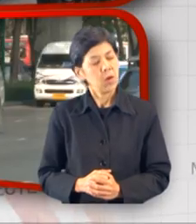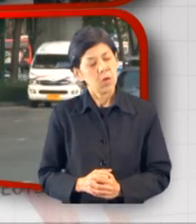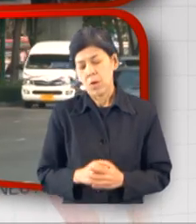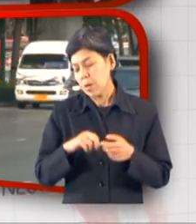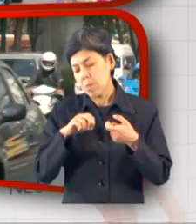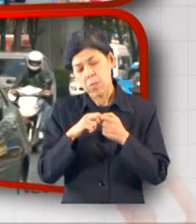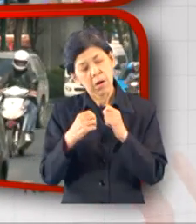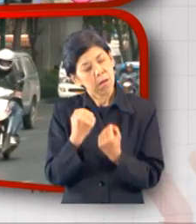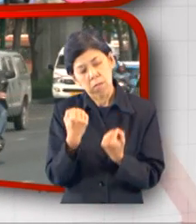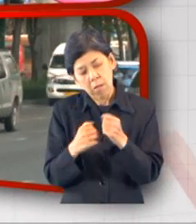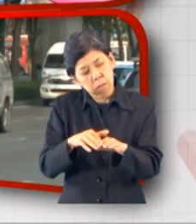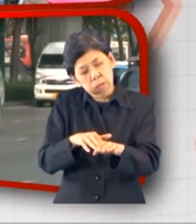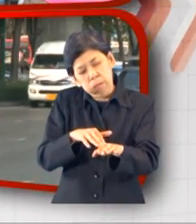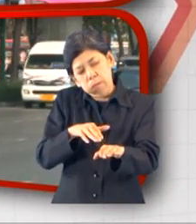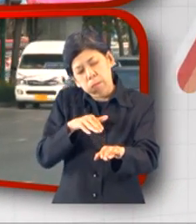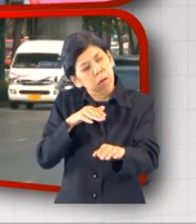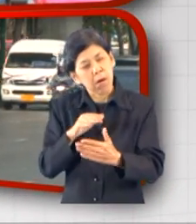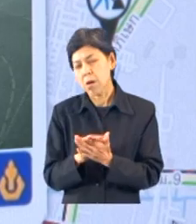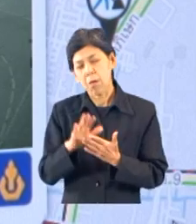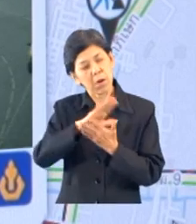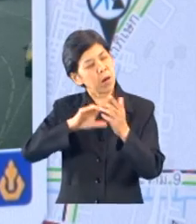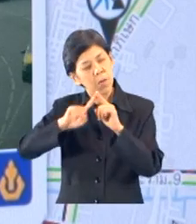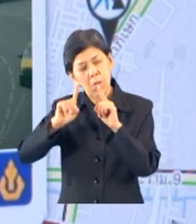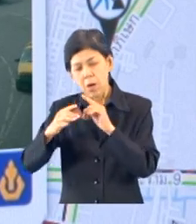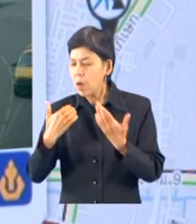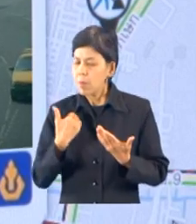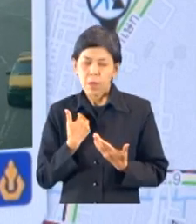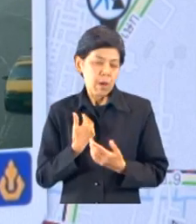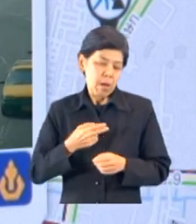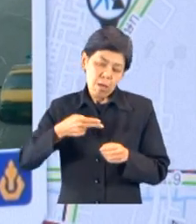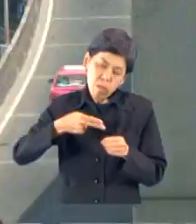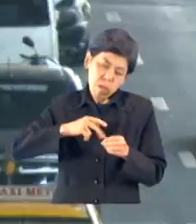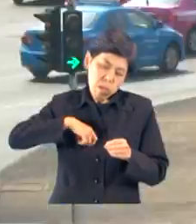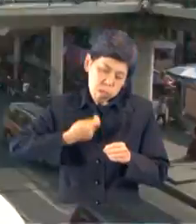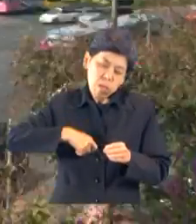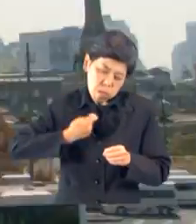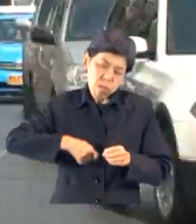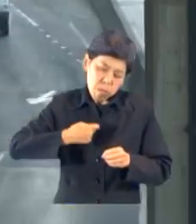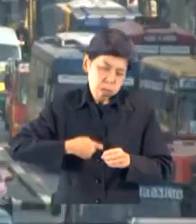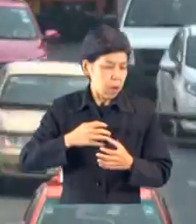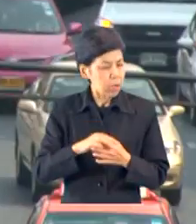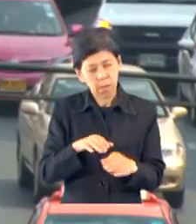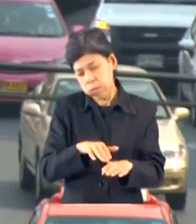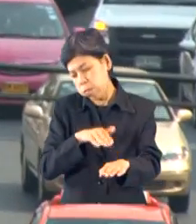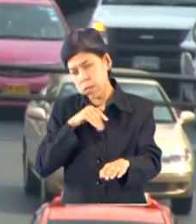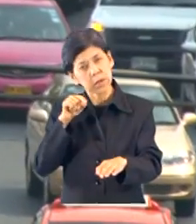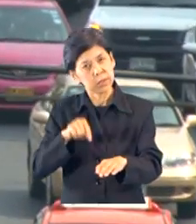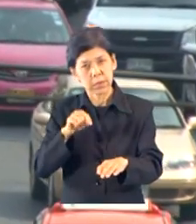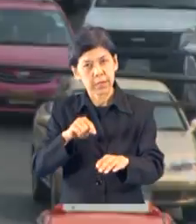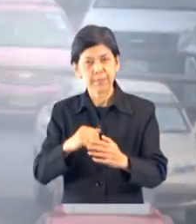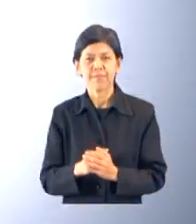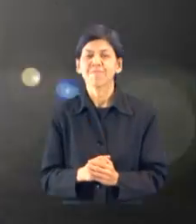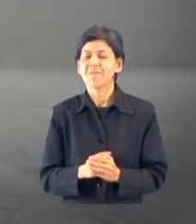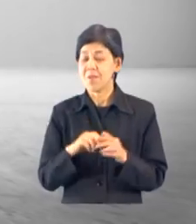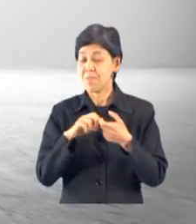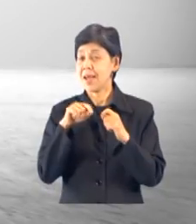้ปัญหาการจราจรเป็นปัญหาเรื้อรังของทุกประเทศแต่ละปีต้องสูญเสียพลังงานและเงินจำนวนมากไปกับการจราจรที่ติ